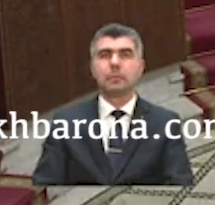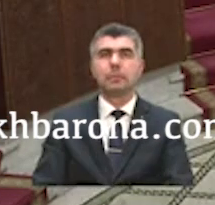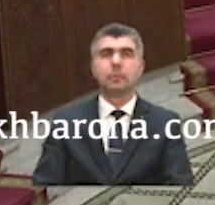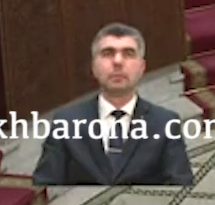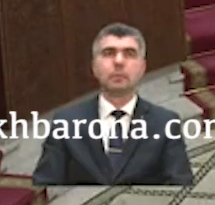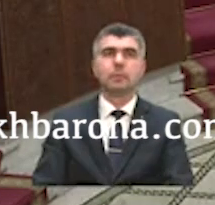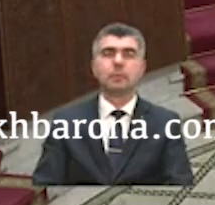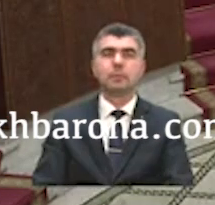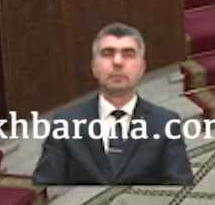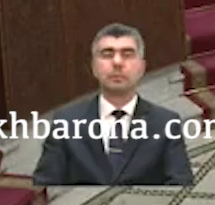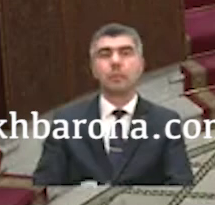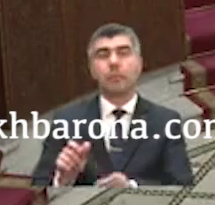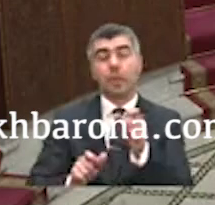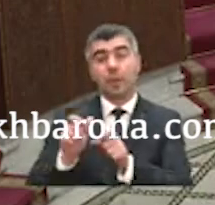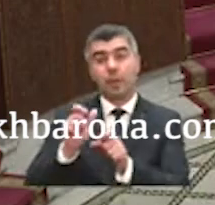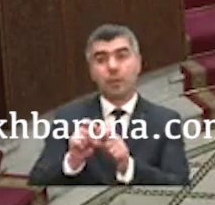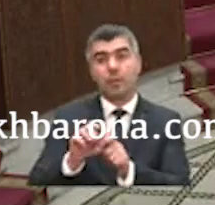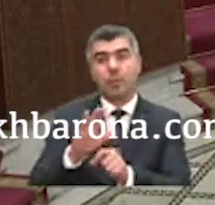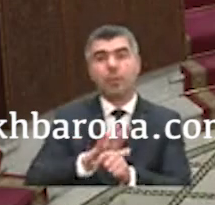سيد رئيس سيدة والسادات